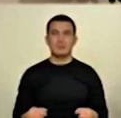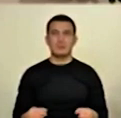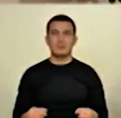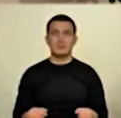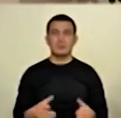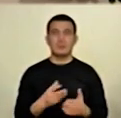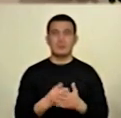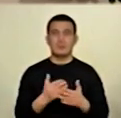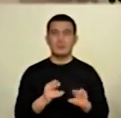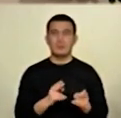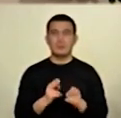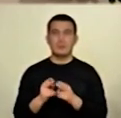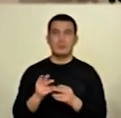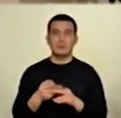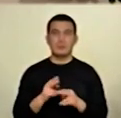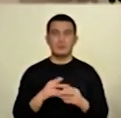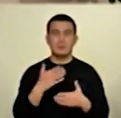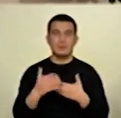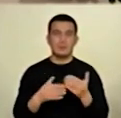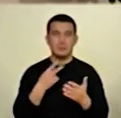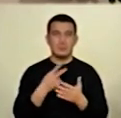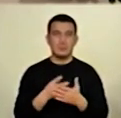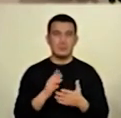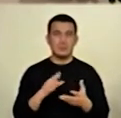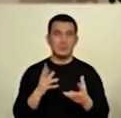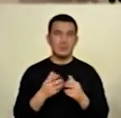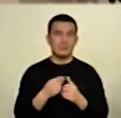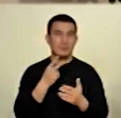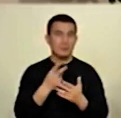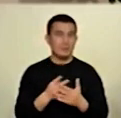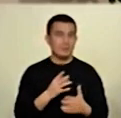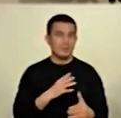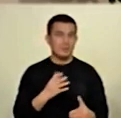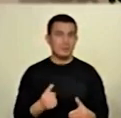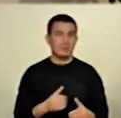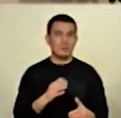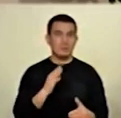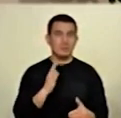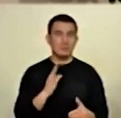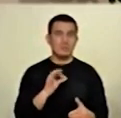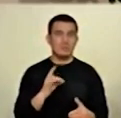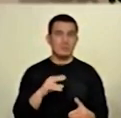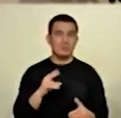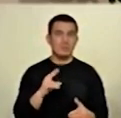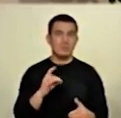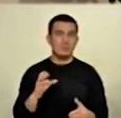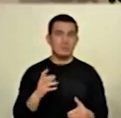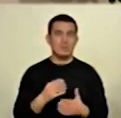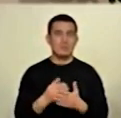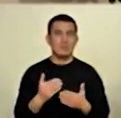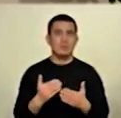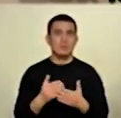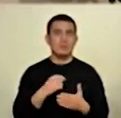Mana shu tartibda demak tahrirlashlarni olib boramiz. Umuman olganda mana ko'rib turibmiz aziz o'quvchilar, WordPress platformasida veb-sayt yaratishimiz,